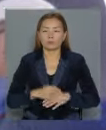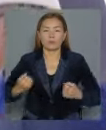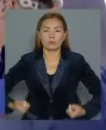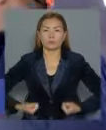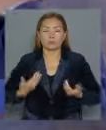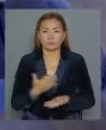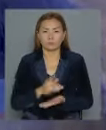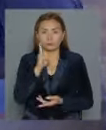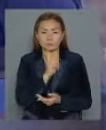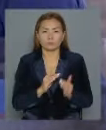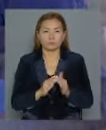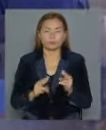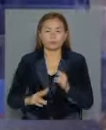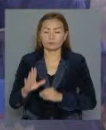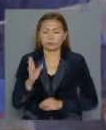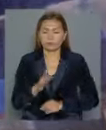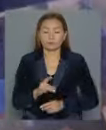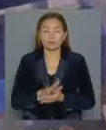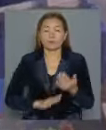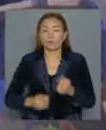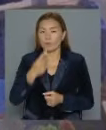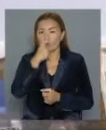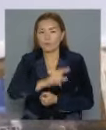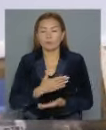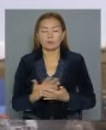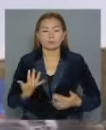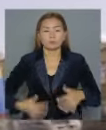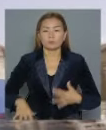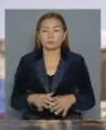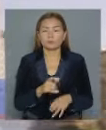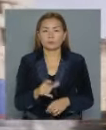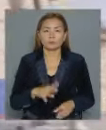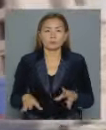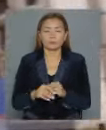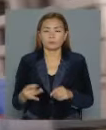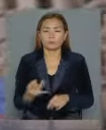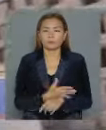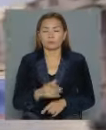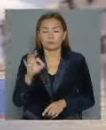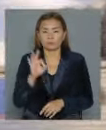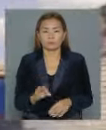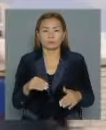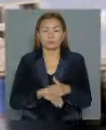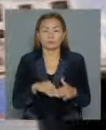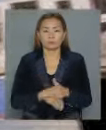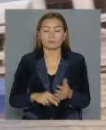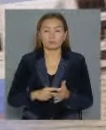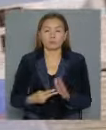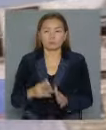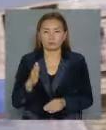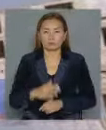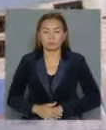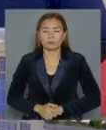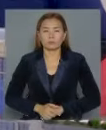тауып, қолайлы тұрғын үй іздеуге кірісіпті. Сондай-ақ жуырда әлеуметтік осал топтағы азаматтардың алғашқы жарнасы үй алуына арналған тың жоба қолға